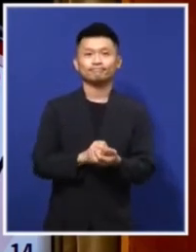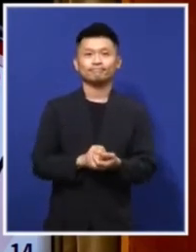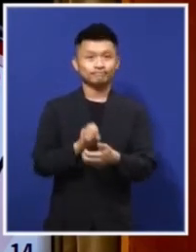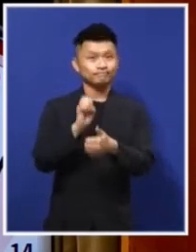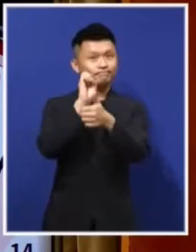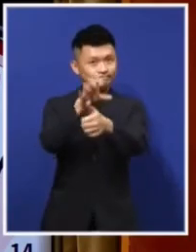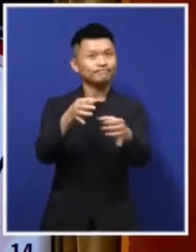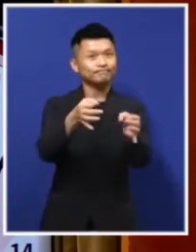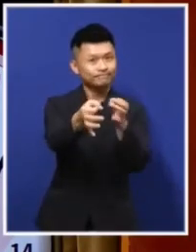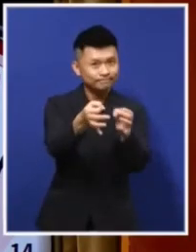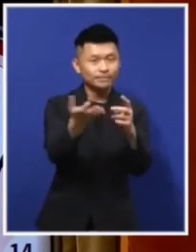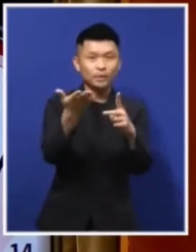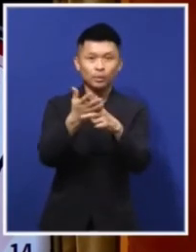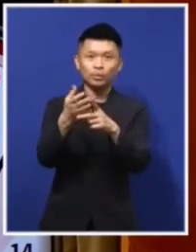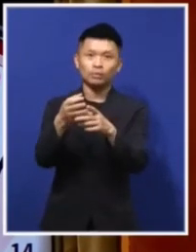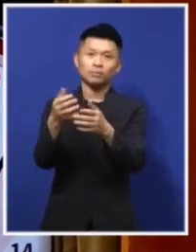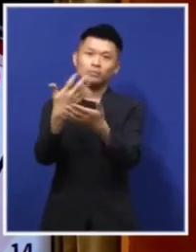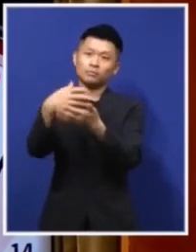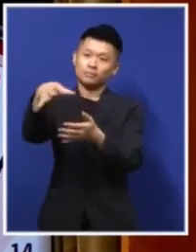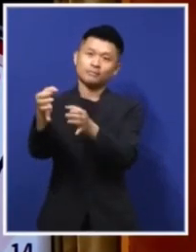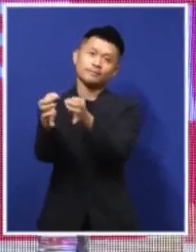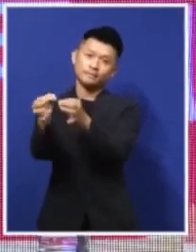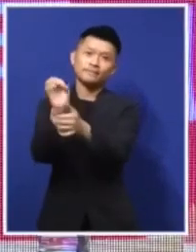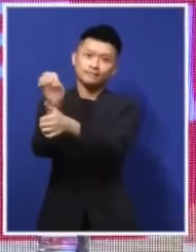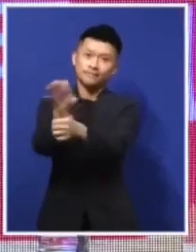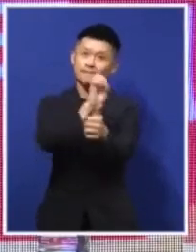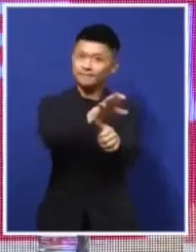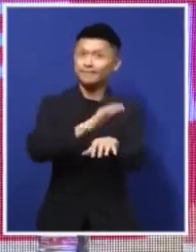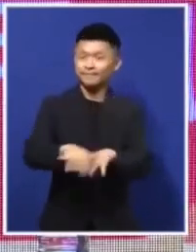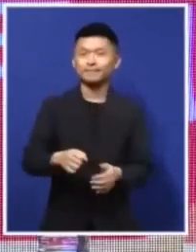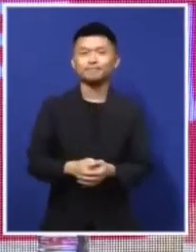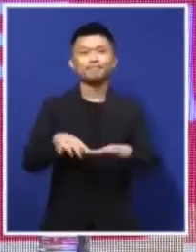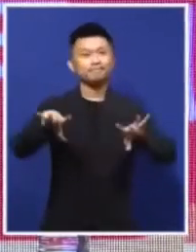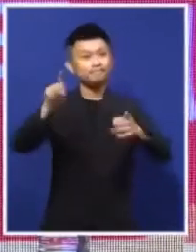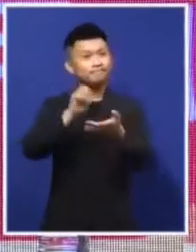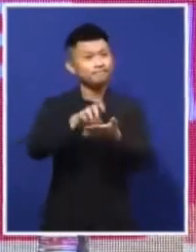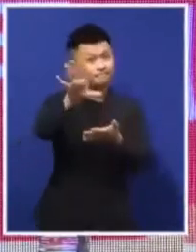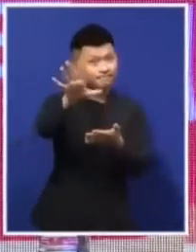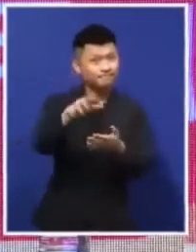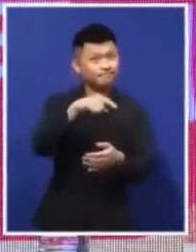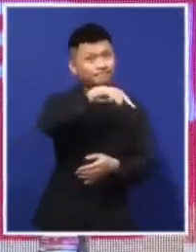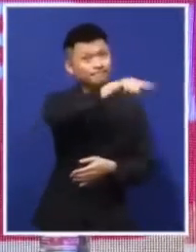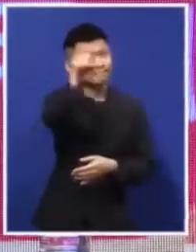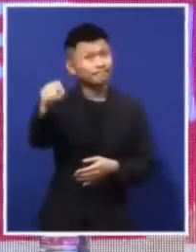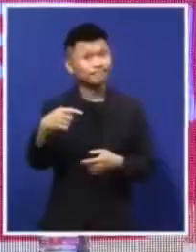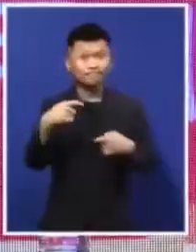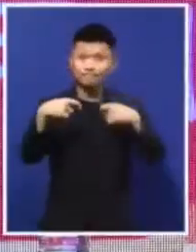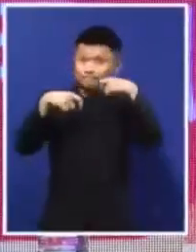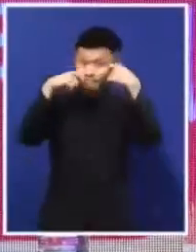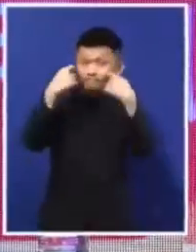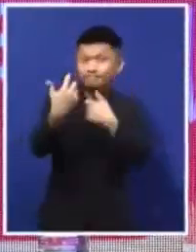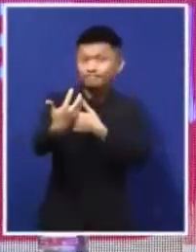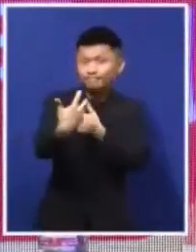家或者是电商。好，那以上是一开始的报告，那就看大家有没有什么想要讨论的或者询问的。